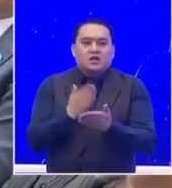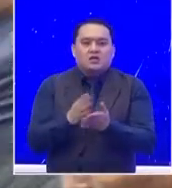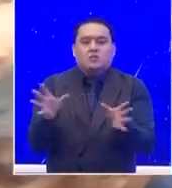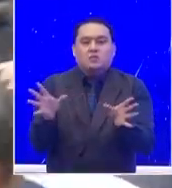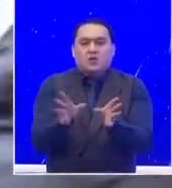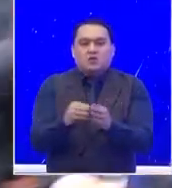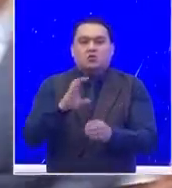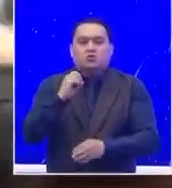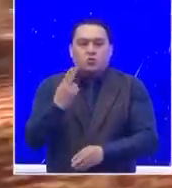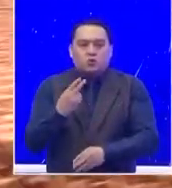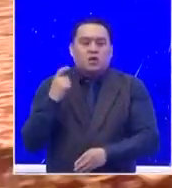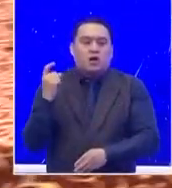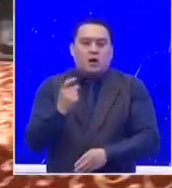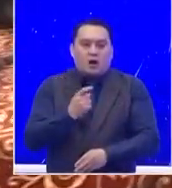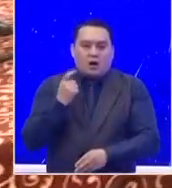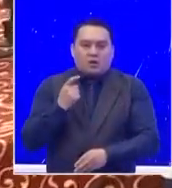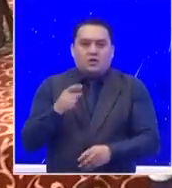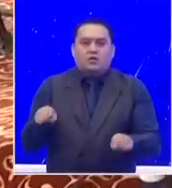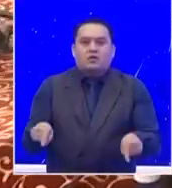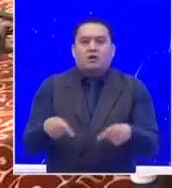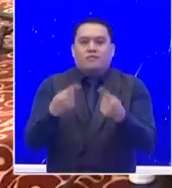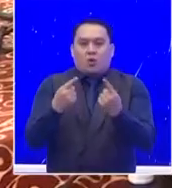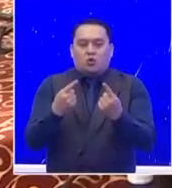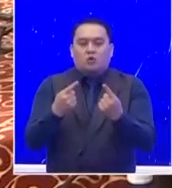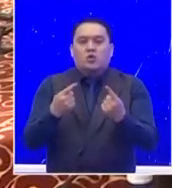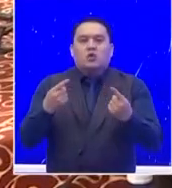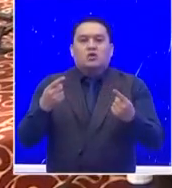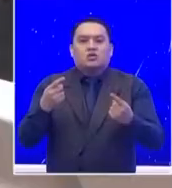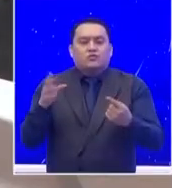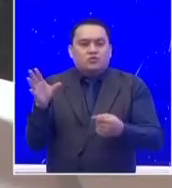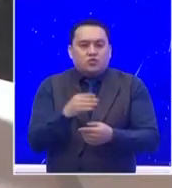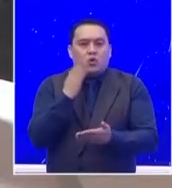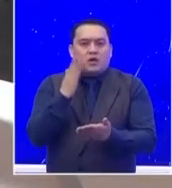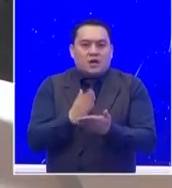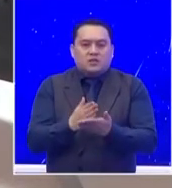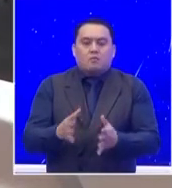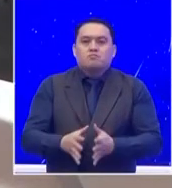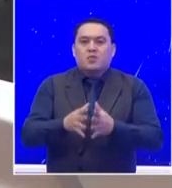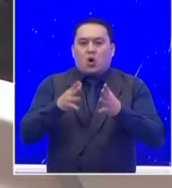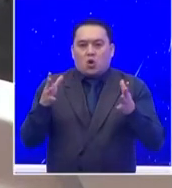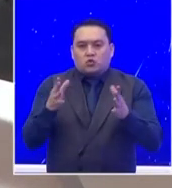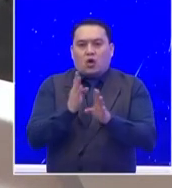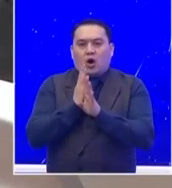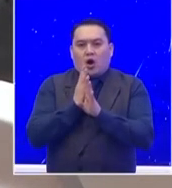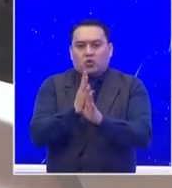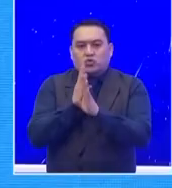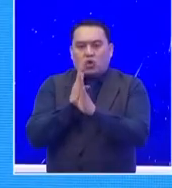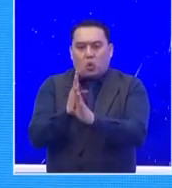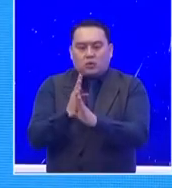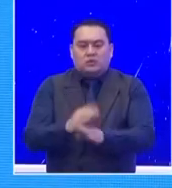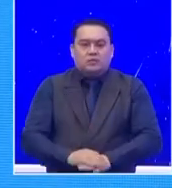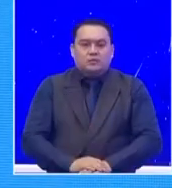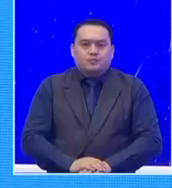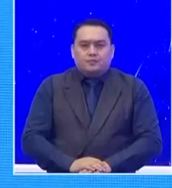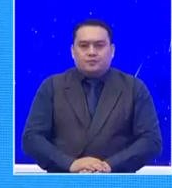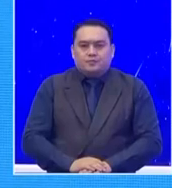тем социально-экономический рост влечет рост демографии. И как следствие все еще имеет место большая очередность на жилье.